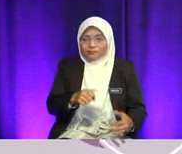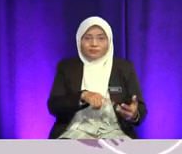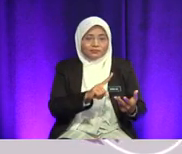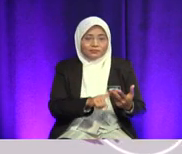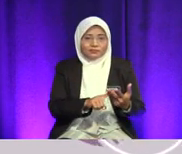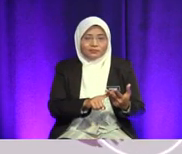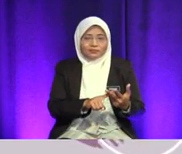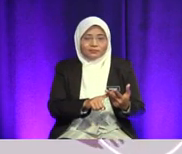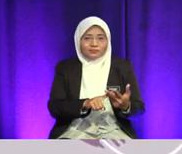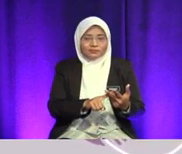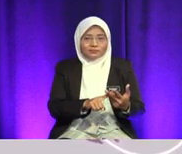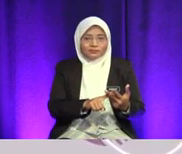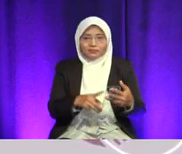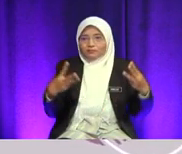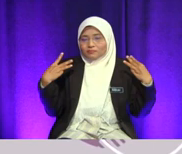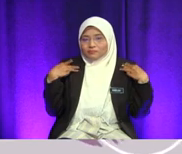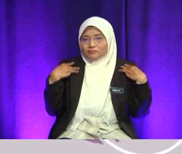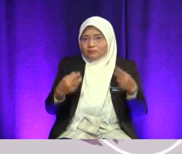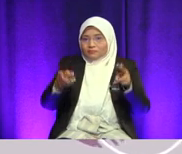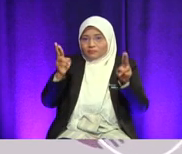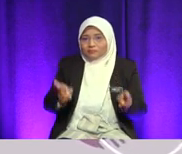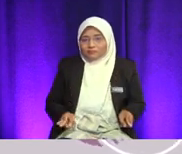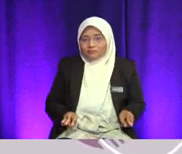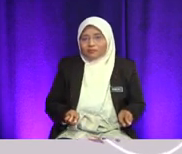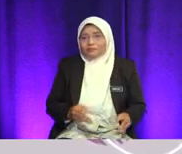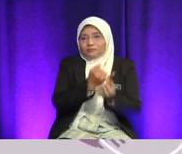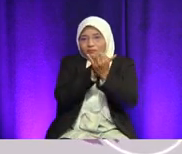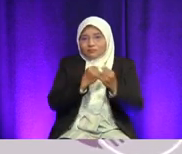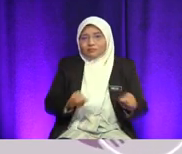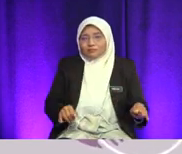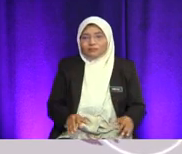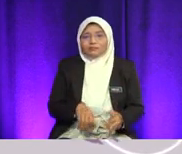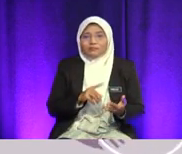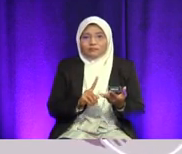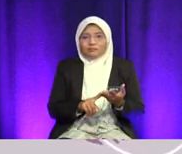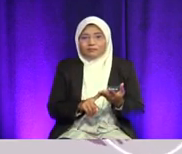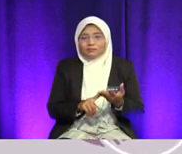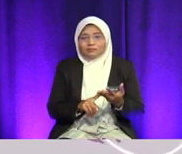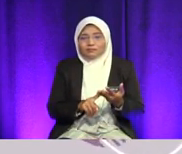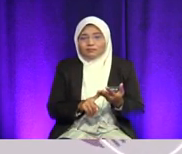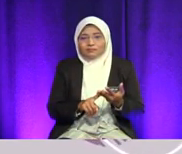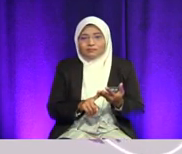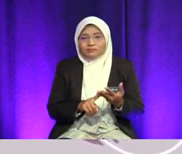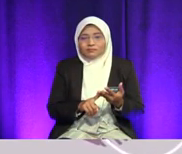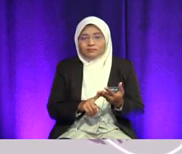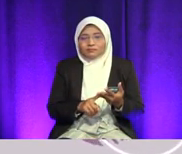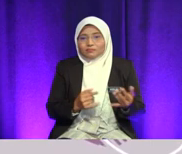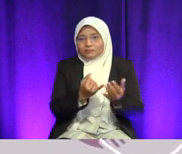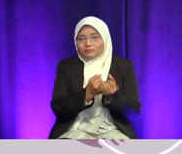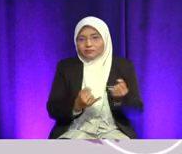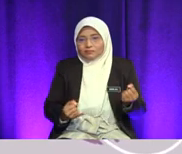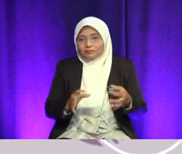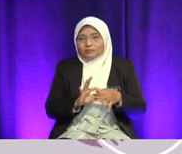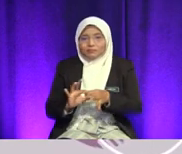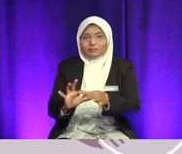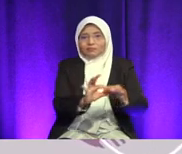yang sejahtera melahirkan kerjasama diplomatik dengan negara lain oke terima kasih Nuha